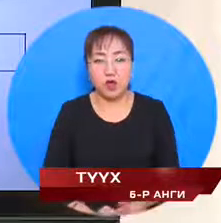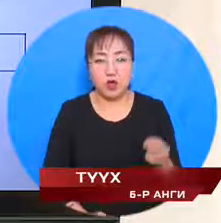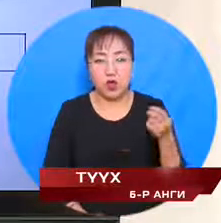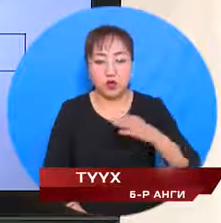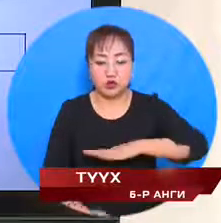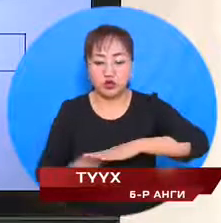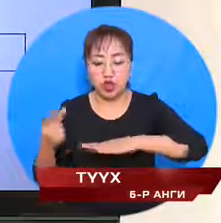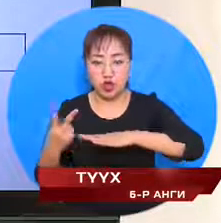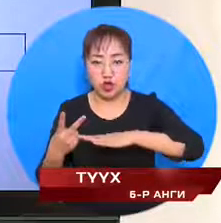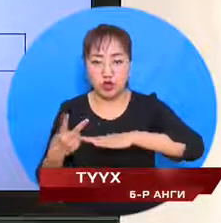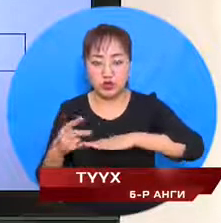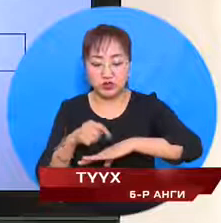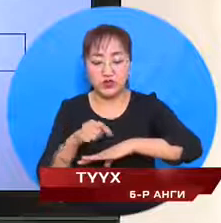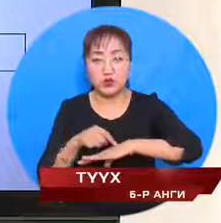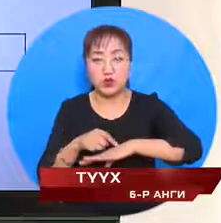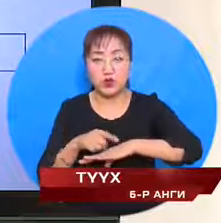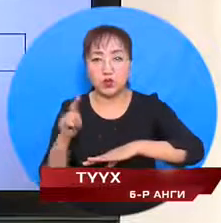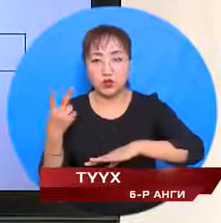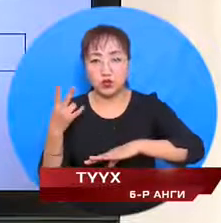бол Сиамби улс байгаа.